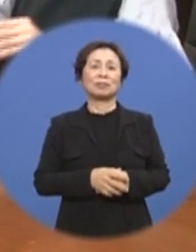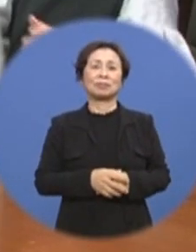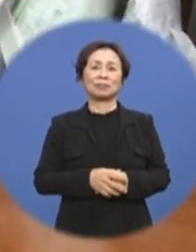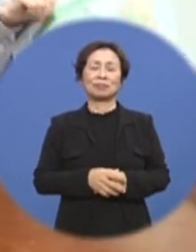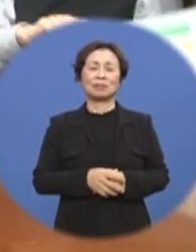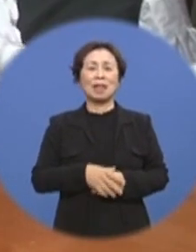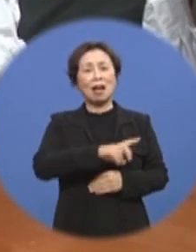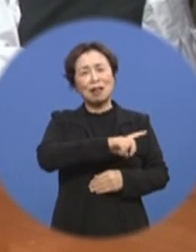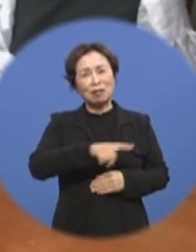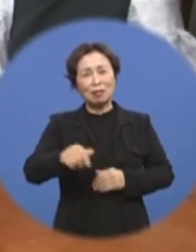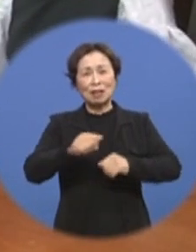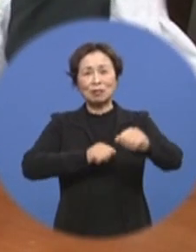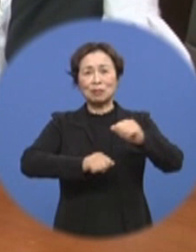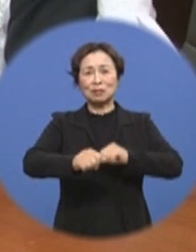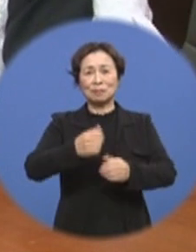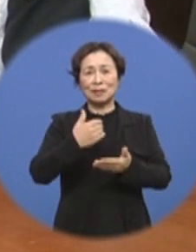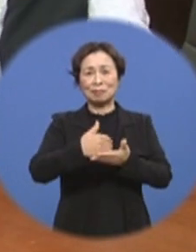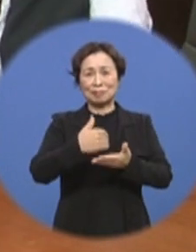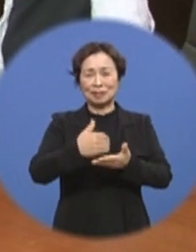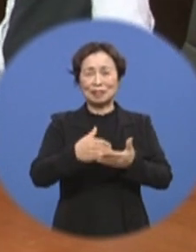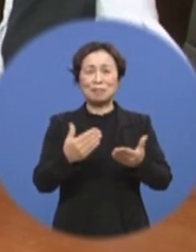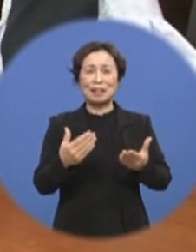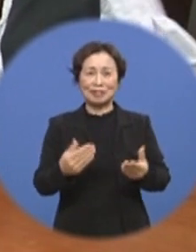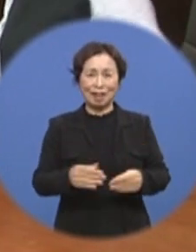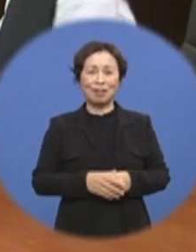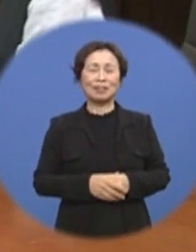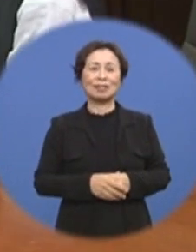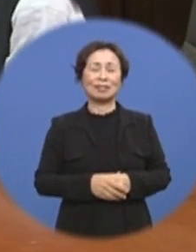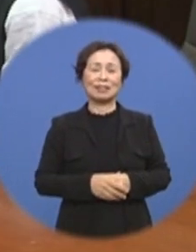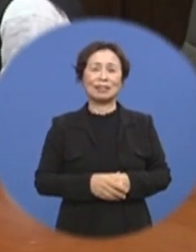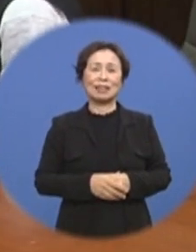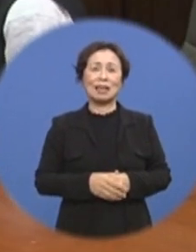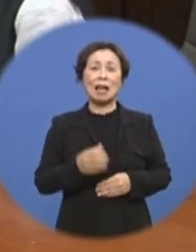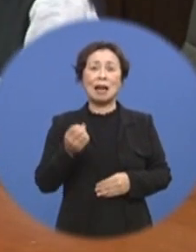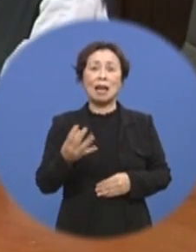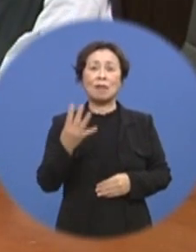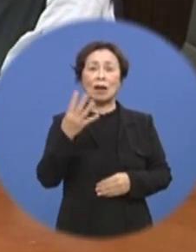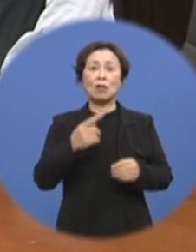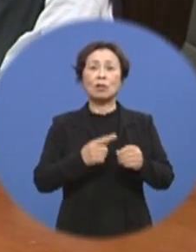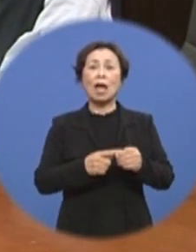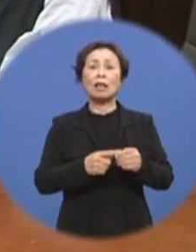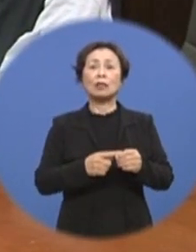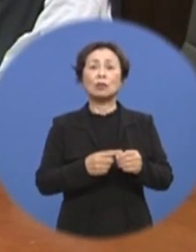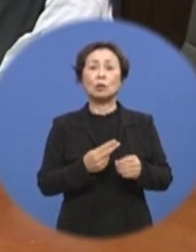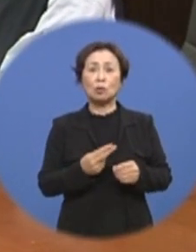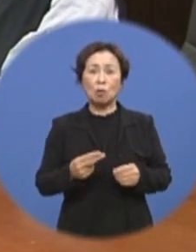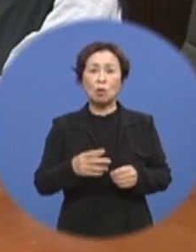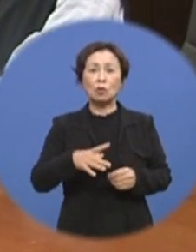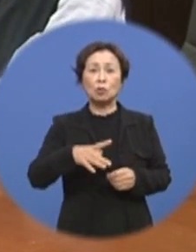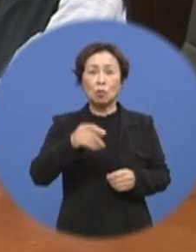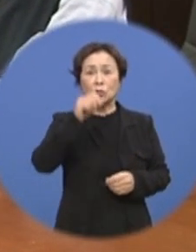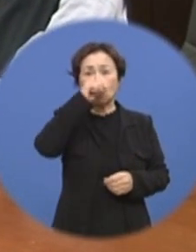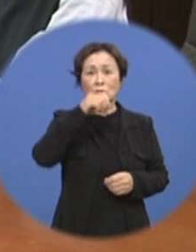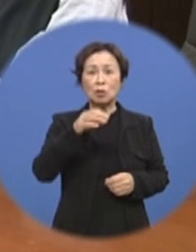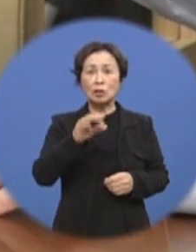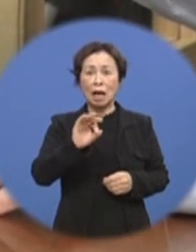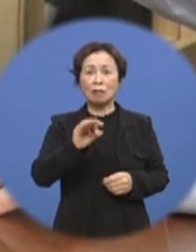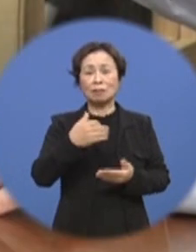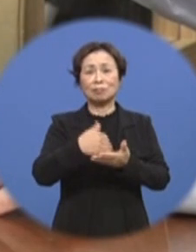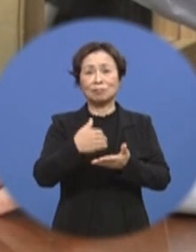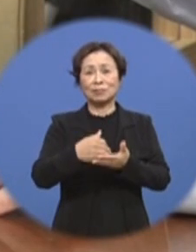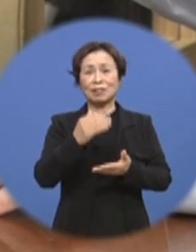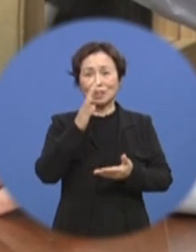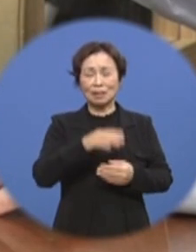様々な取組みについて伺ってまいりましたさあそれではデーは4年度と来週さあについてはいくで曹洞宗ファンはですね